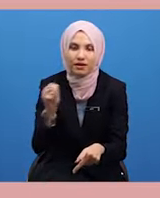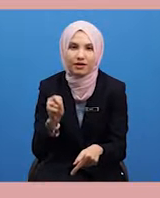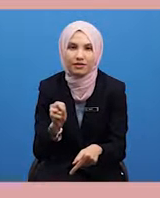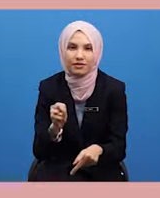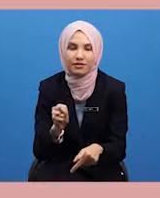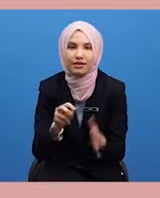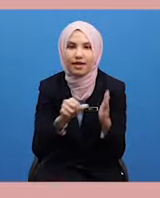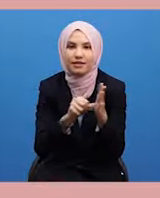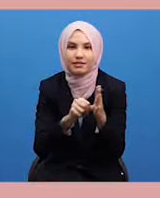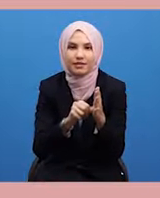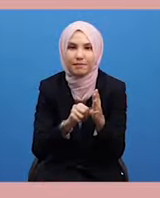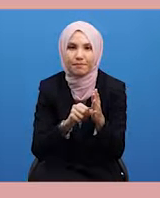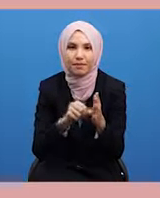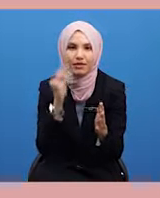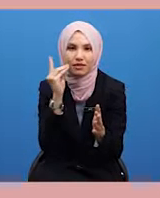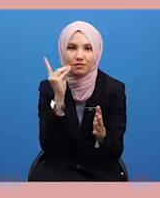ejen-ejen pendebungaan.